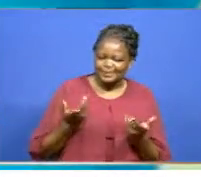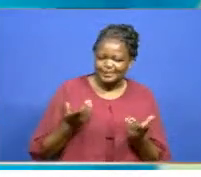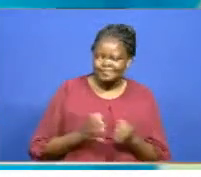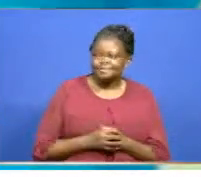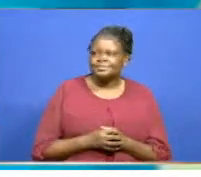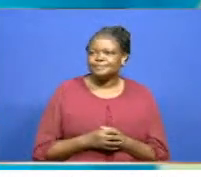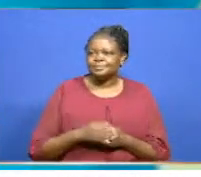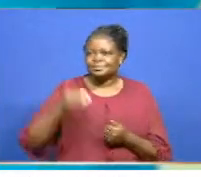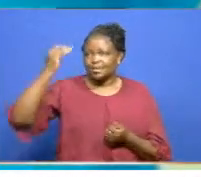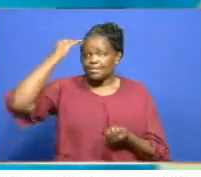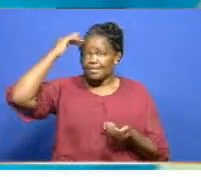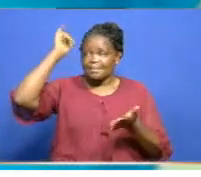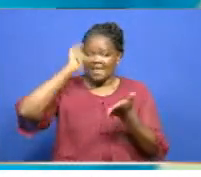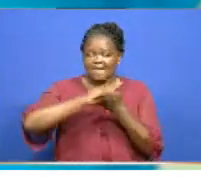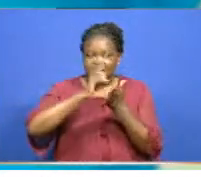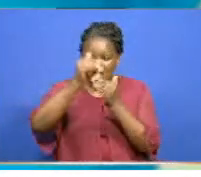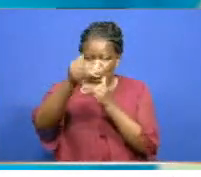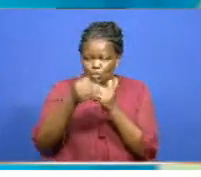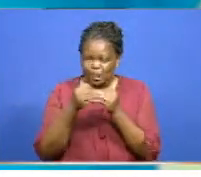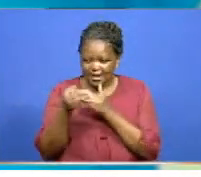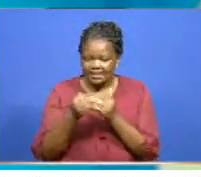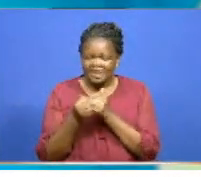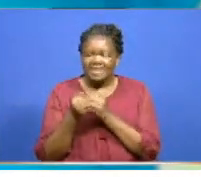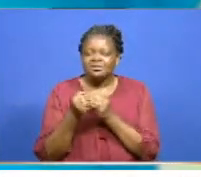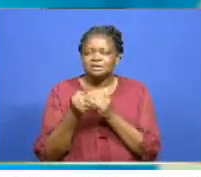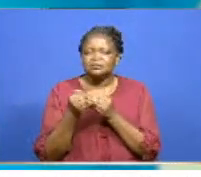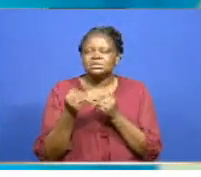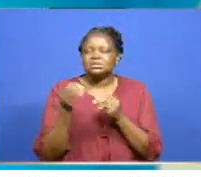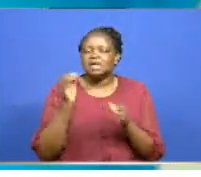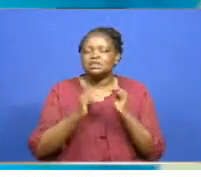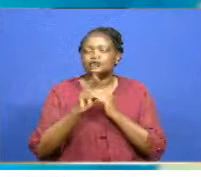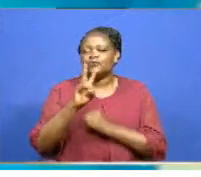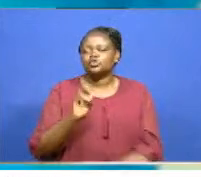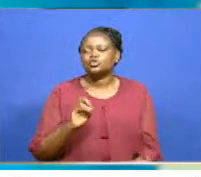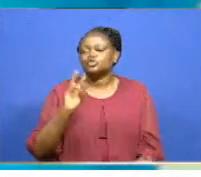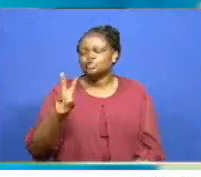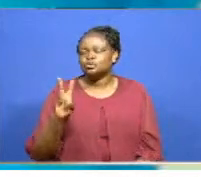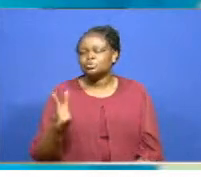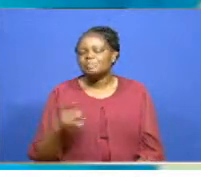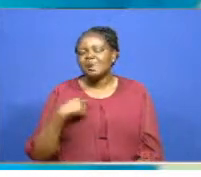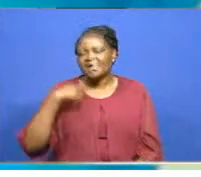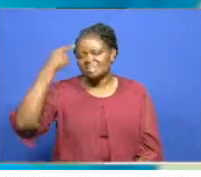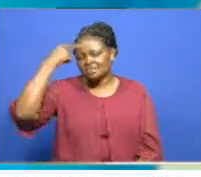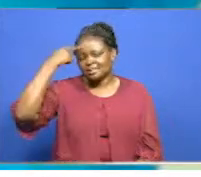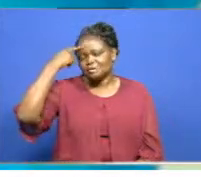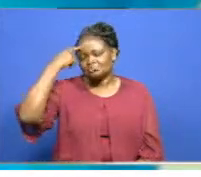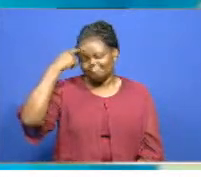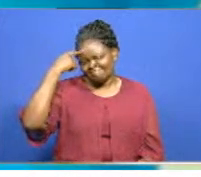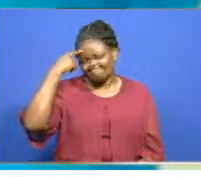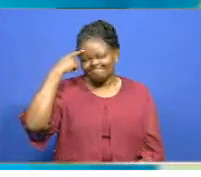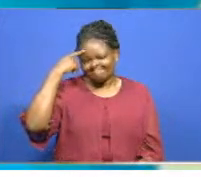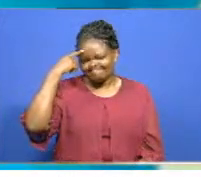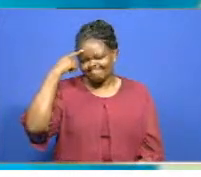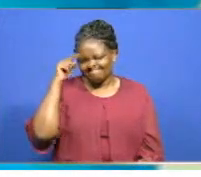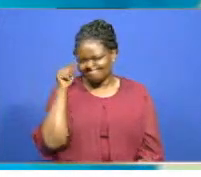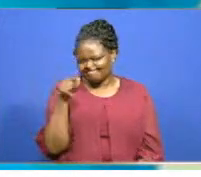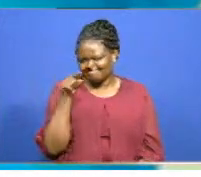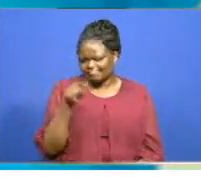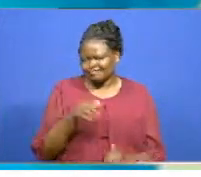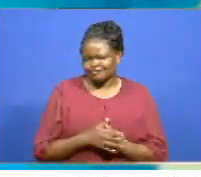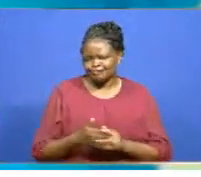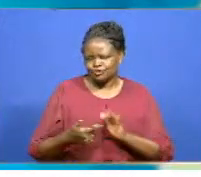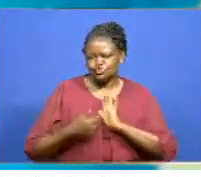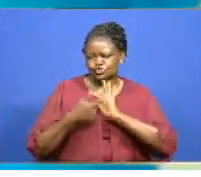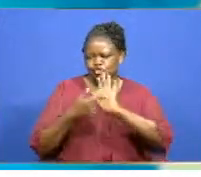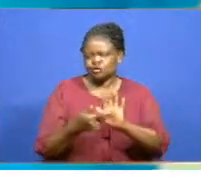ya kwamba tunakaribia chaguzi wa 2022. So I think itakuwa na